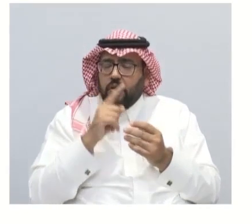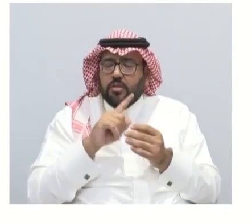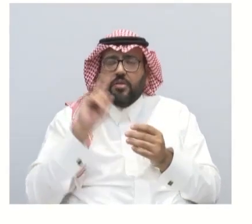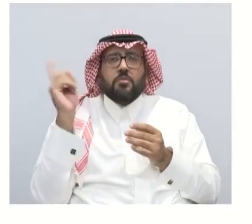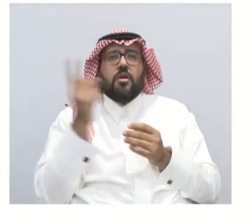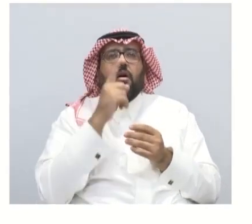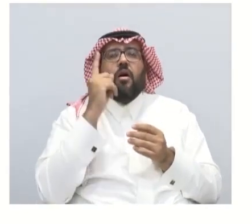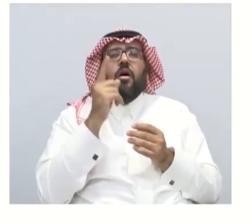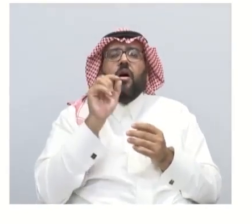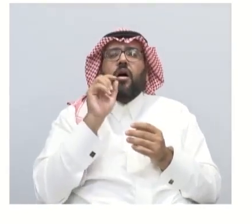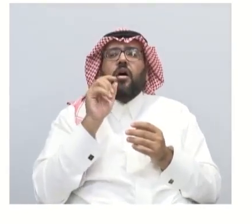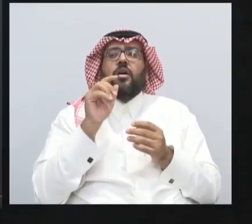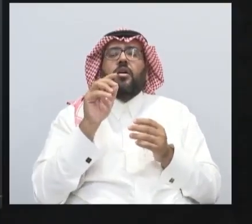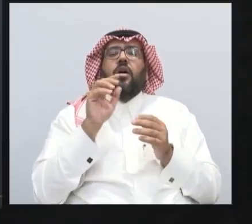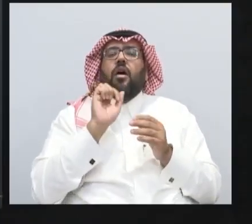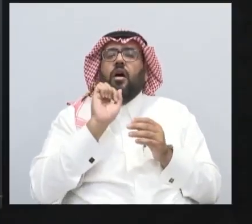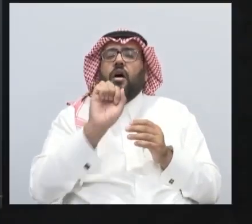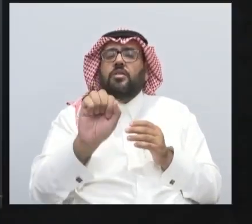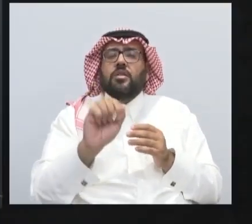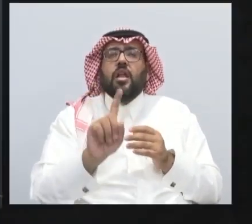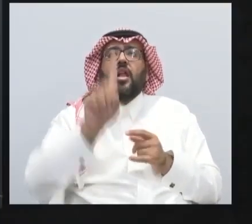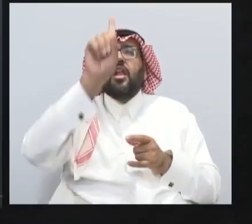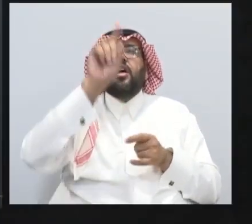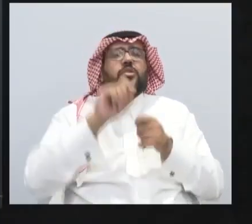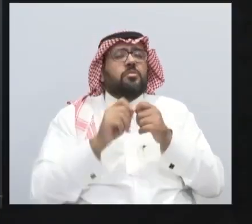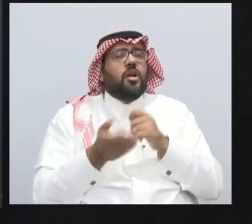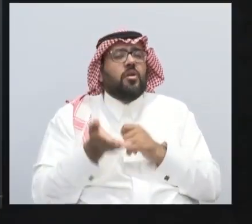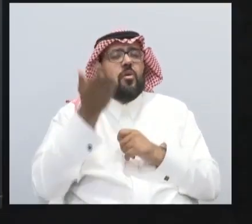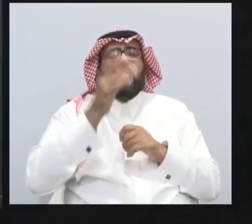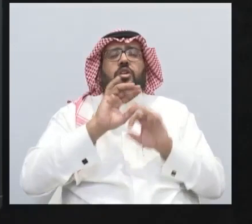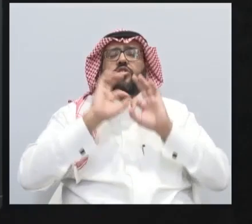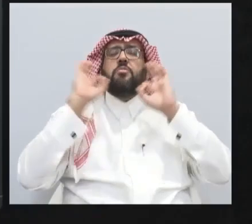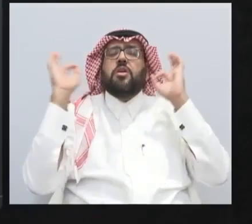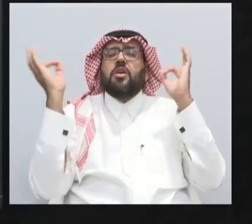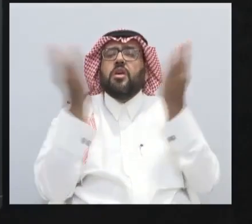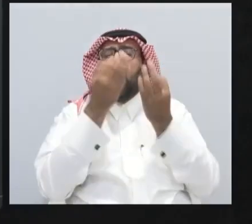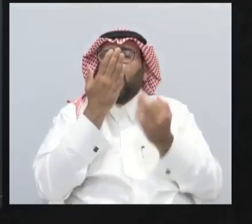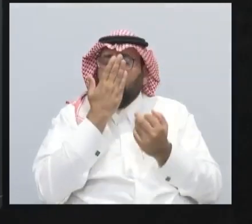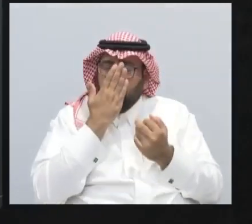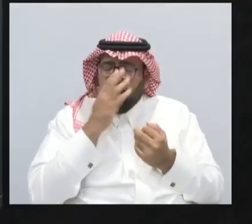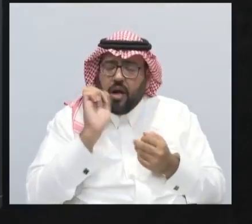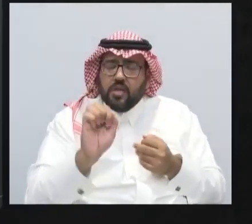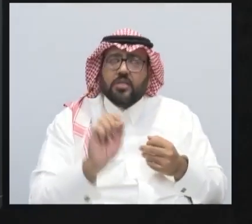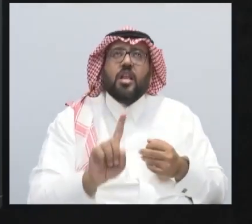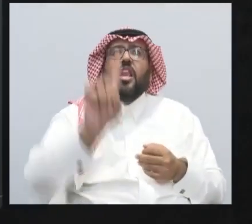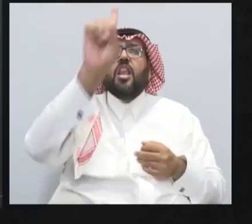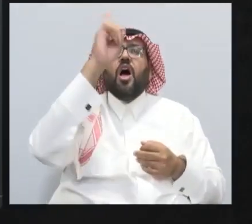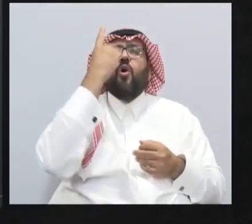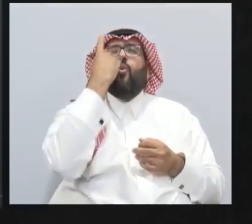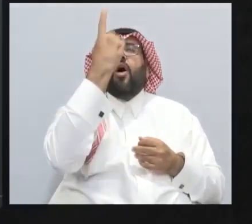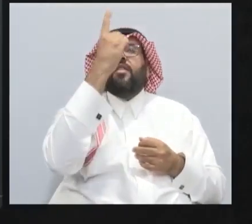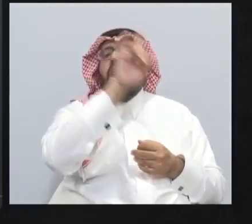لله قل ان صلاتي ونسكي ومحياي ومماتي لله رب العالمين